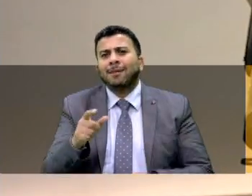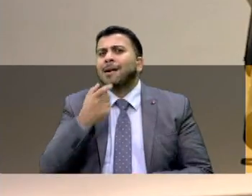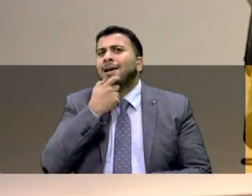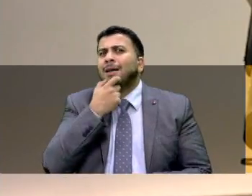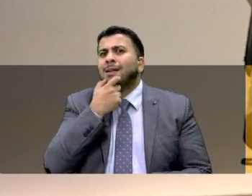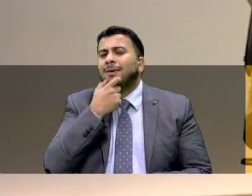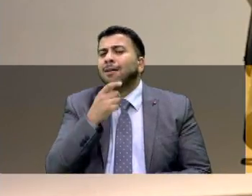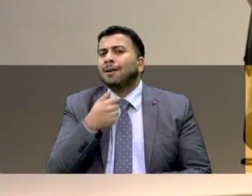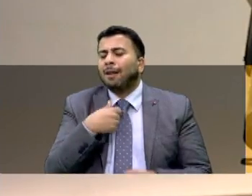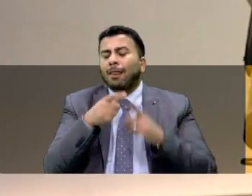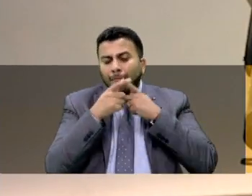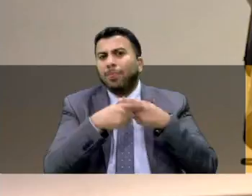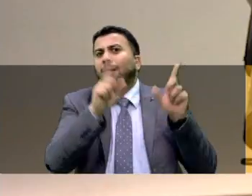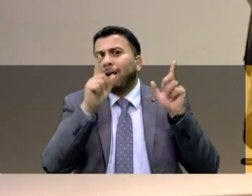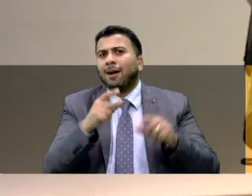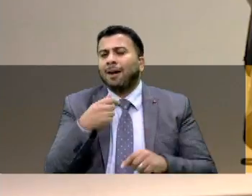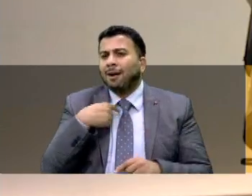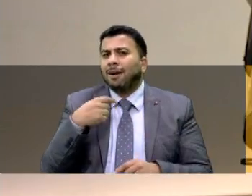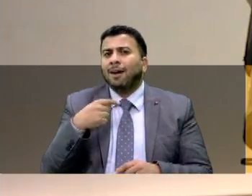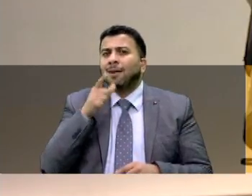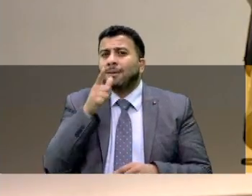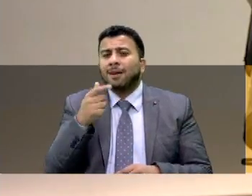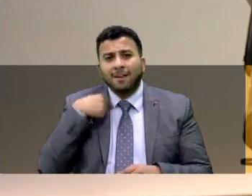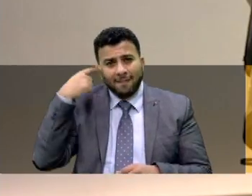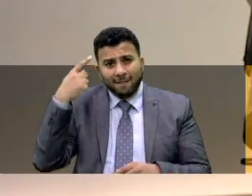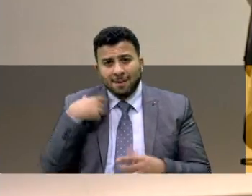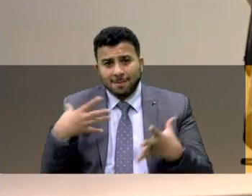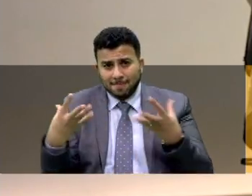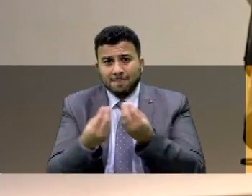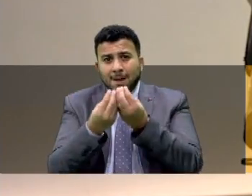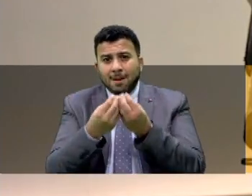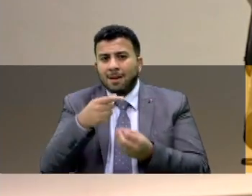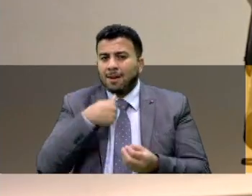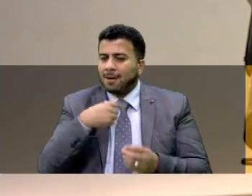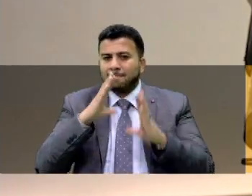يعني أحط إيدي معكم يحسبوني واحد منكم طبعا.